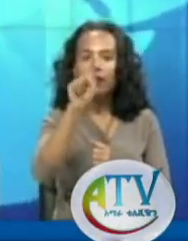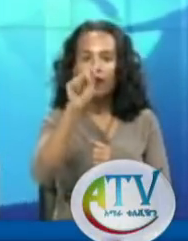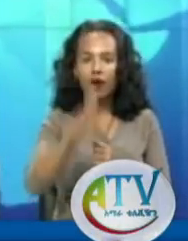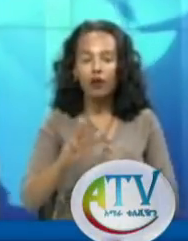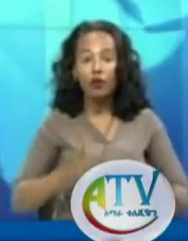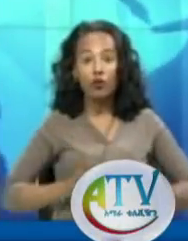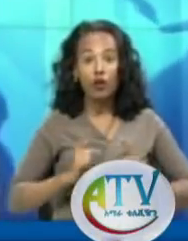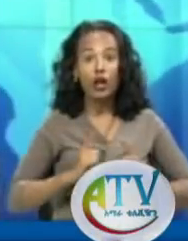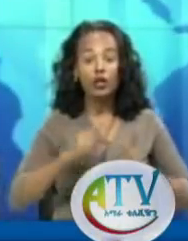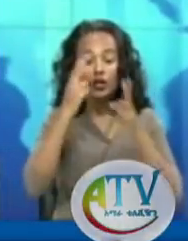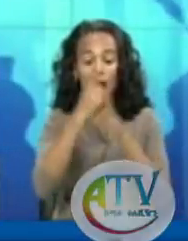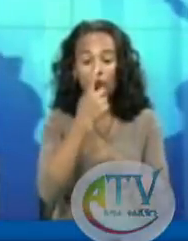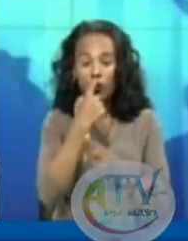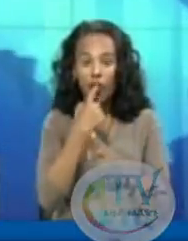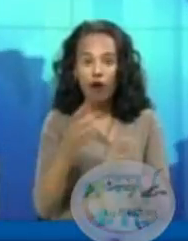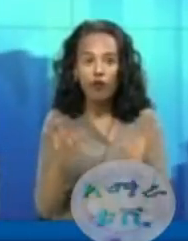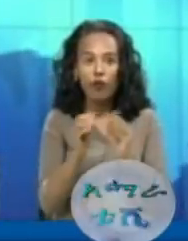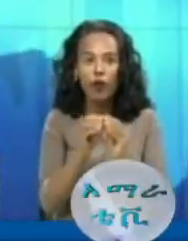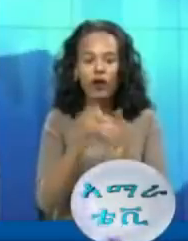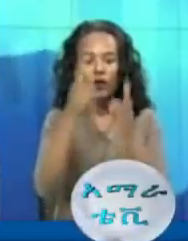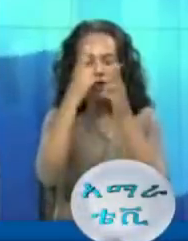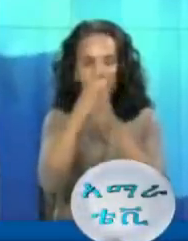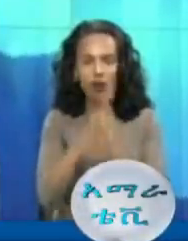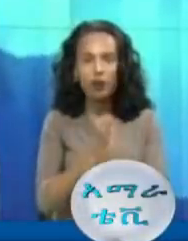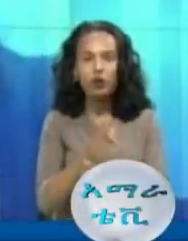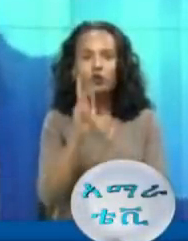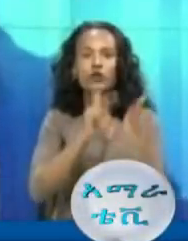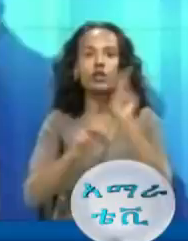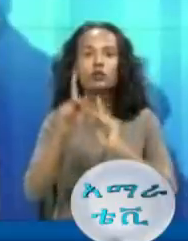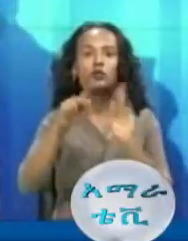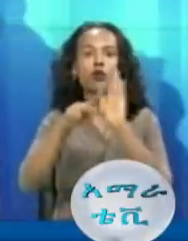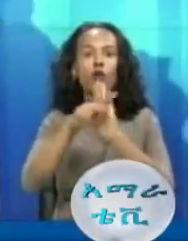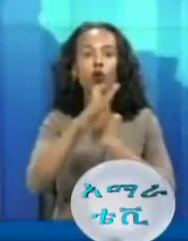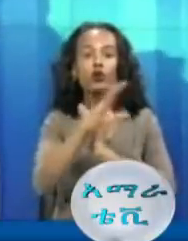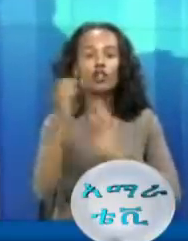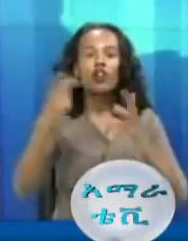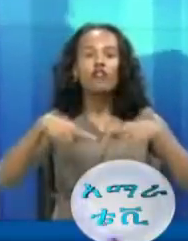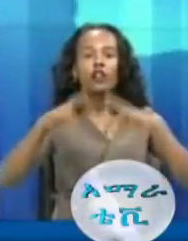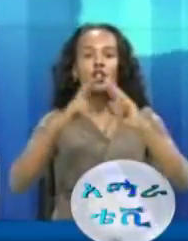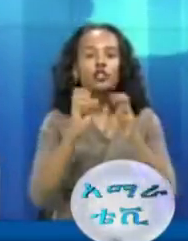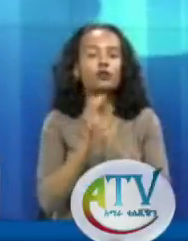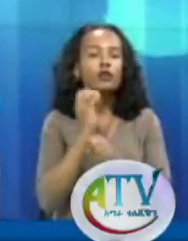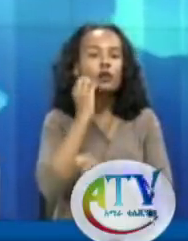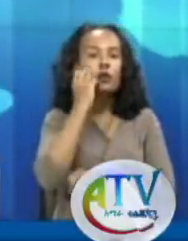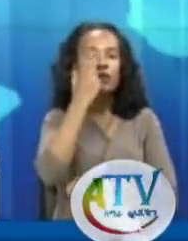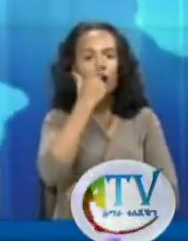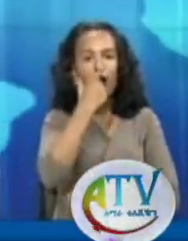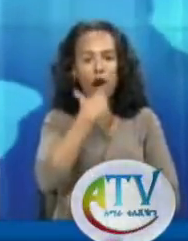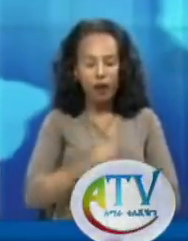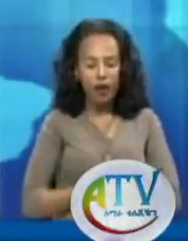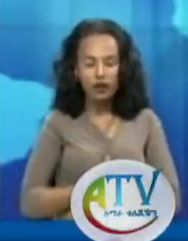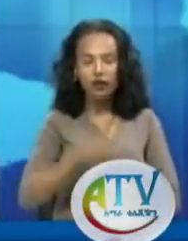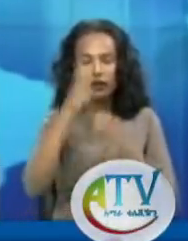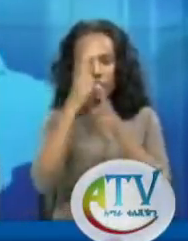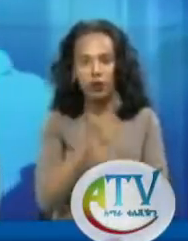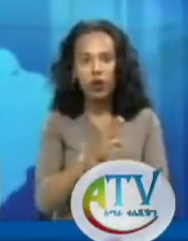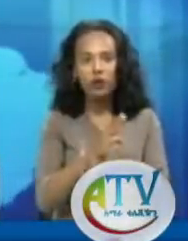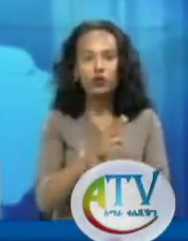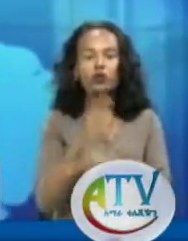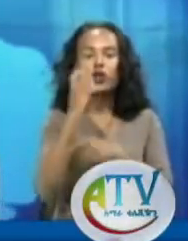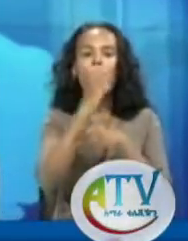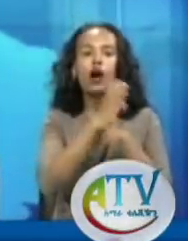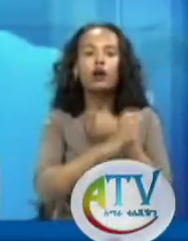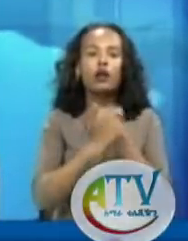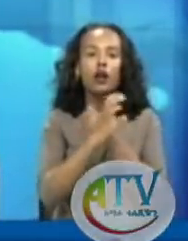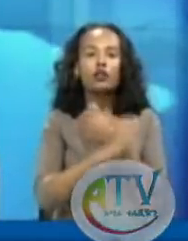የተከበሩ አፈ ጉባኤ፣ የተከበራችሁ የህዝብ ተወካዮችና የፌዴሬሽን ምክር ቤት አባላት፣ የተከበራችሁ